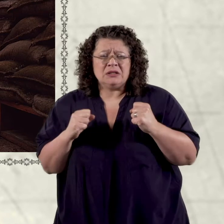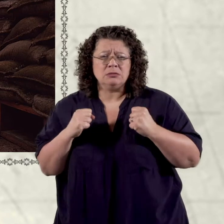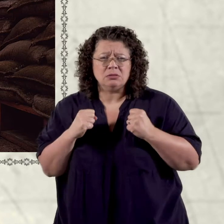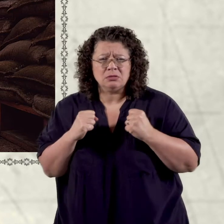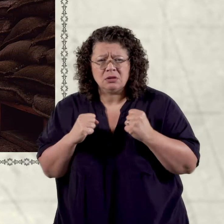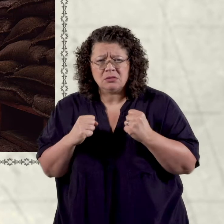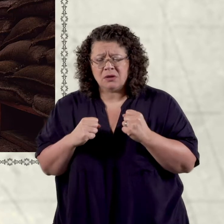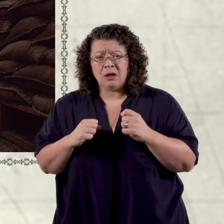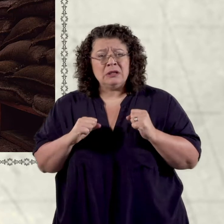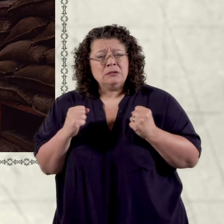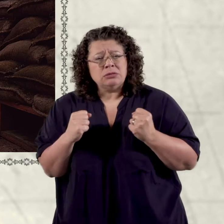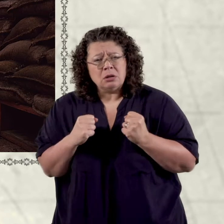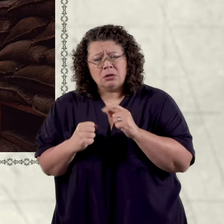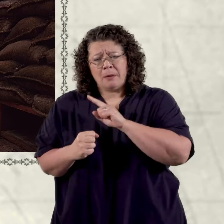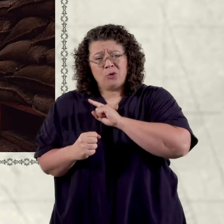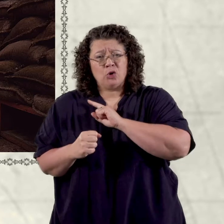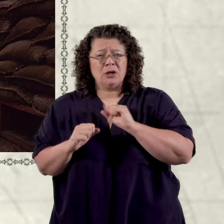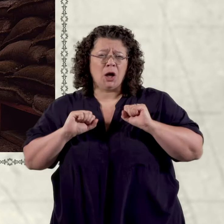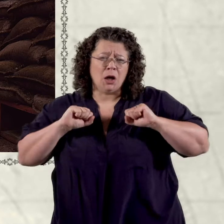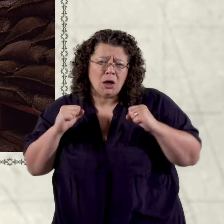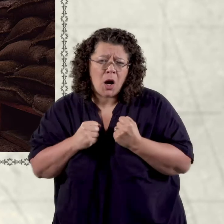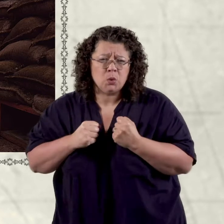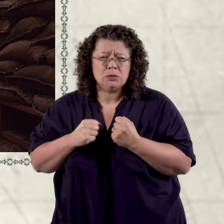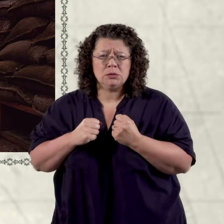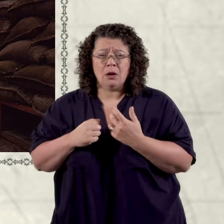a glyb. Yn crynu